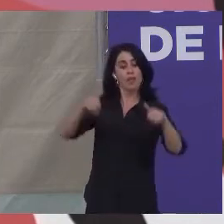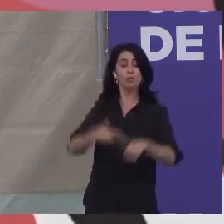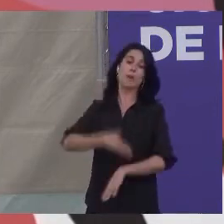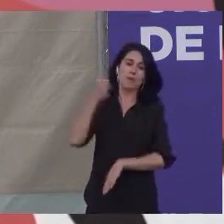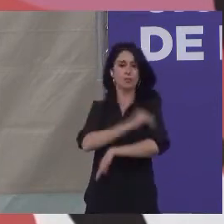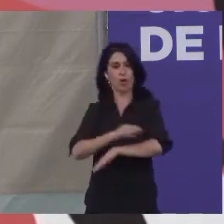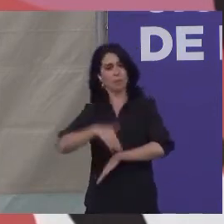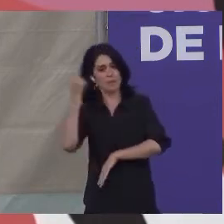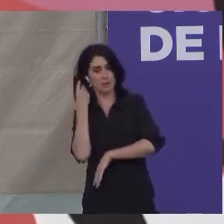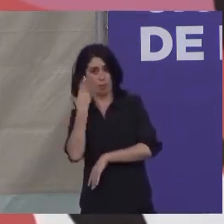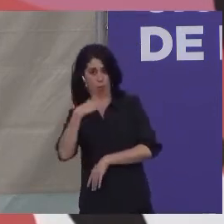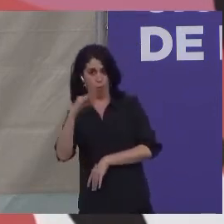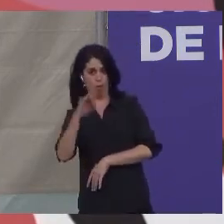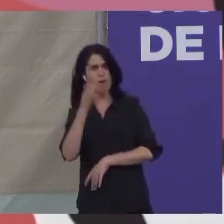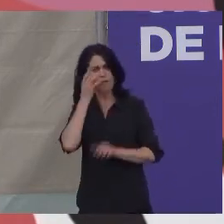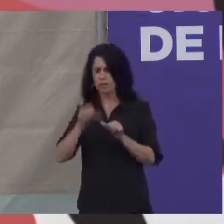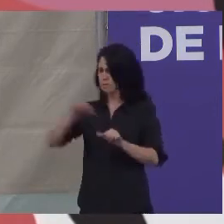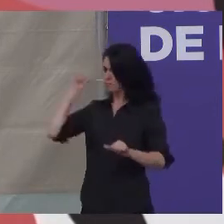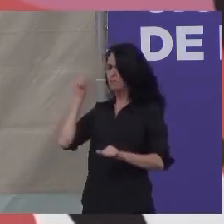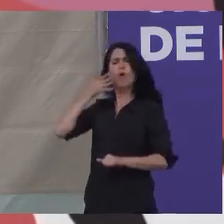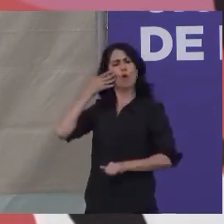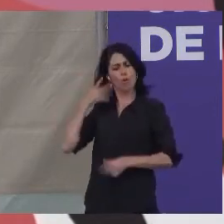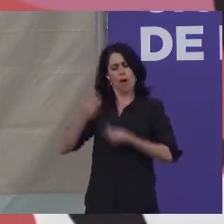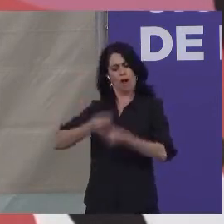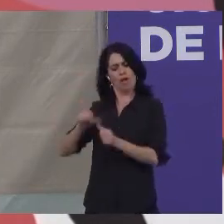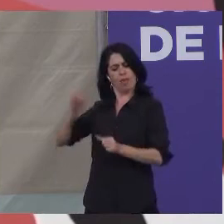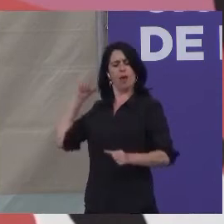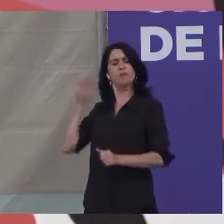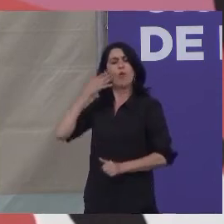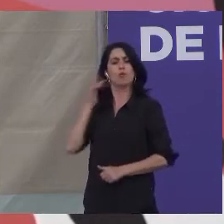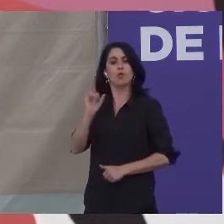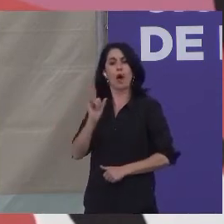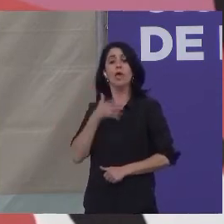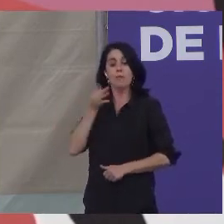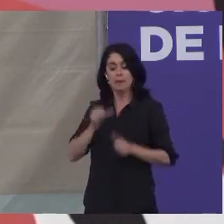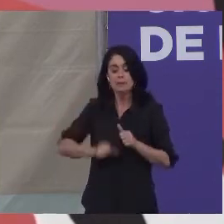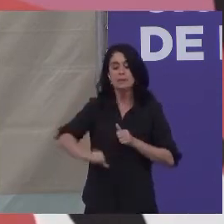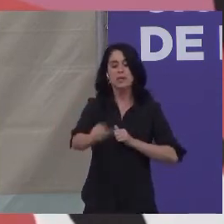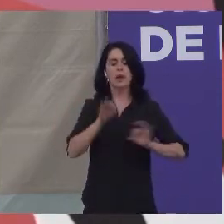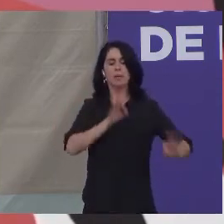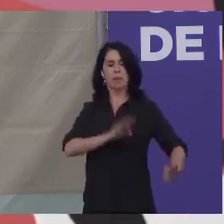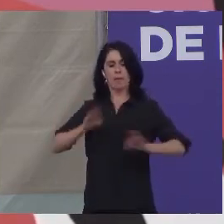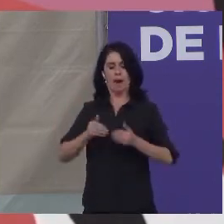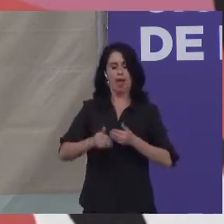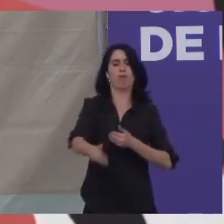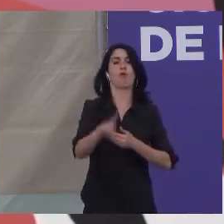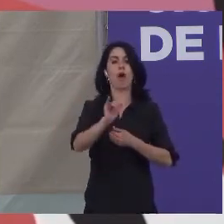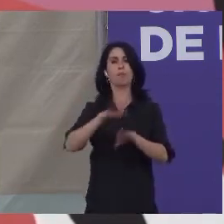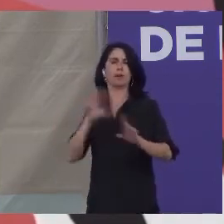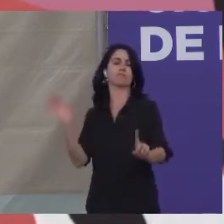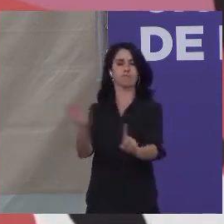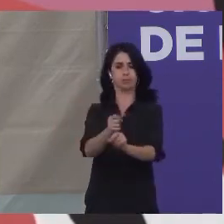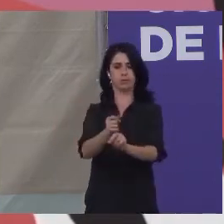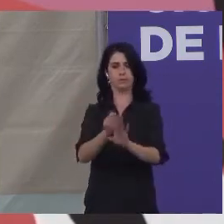Podem, orgullosa del que ja hem fet i preparada per el que ens queda per construir i conquerir. Però també